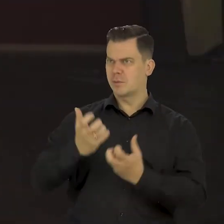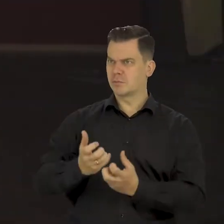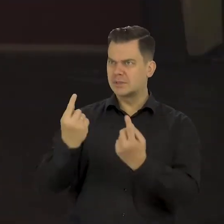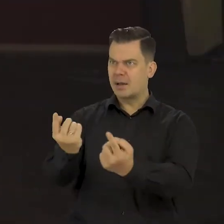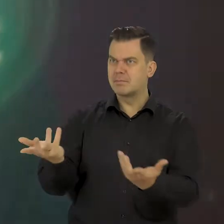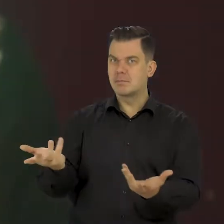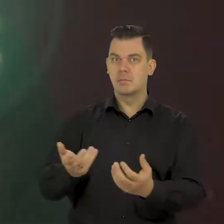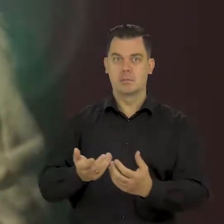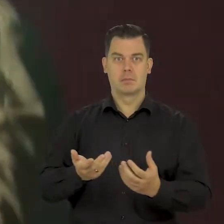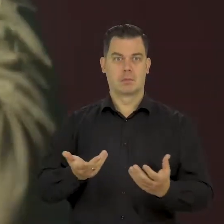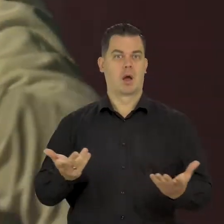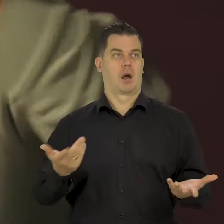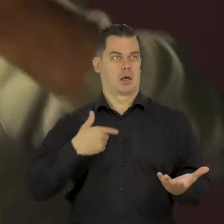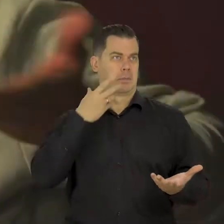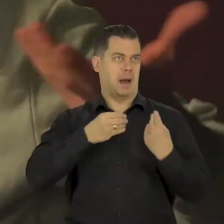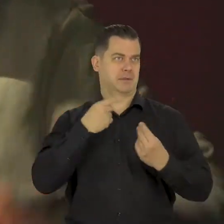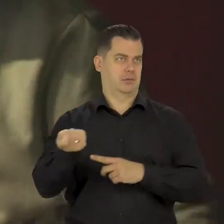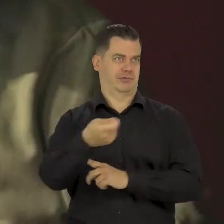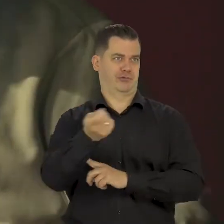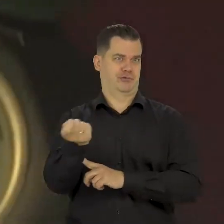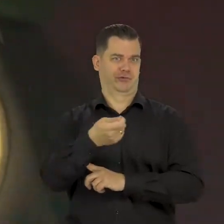po ciemku? Latarką się bawię.